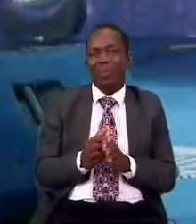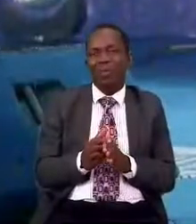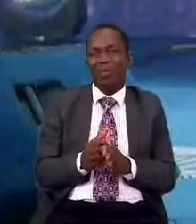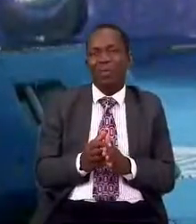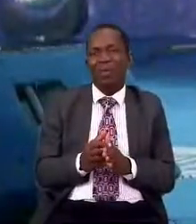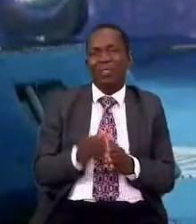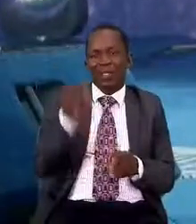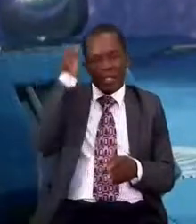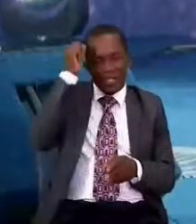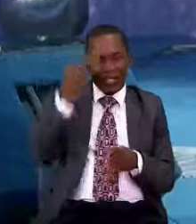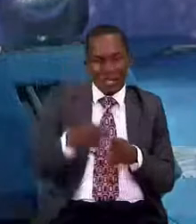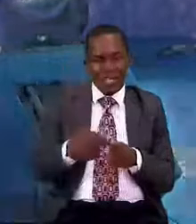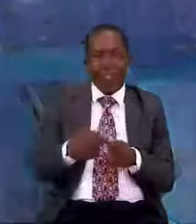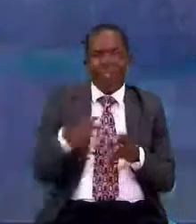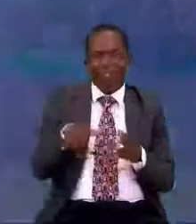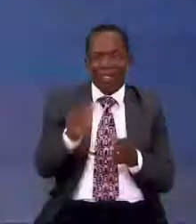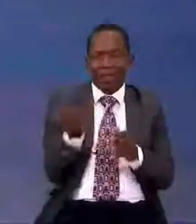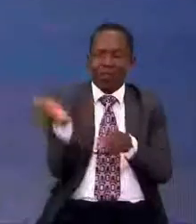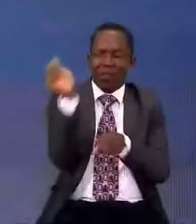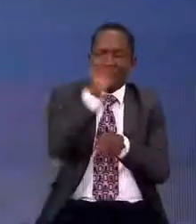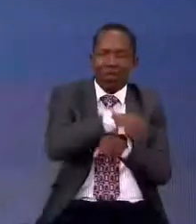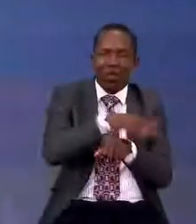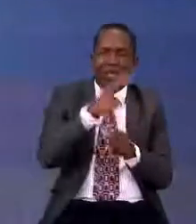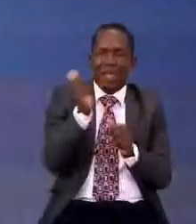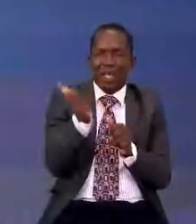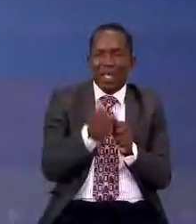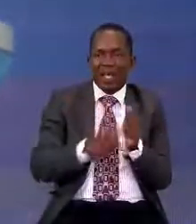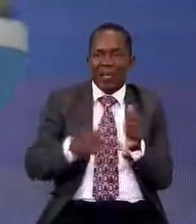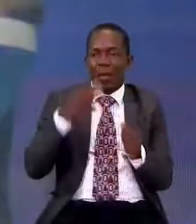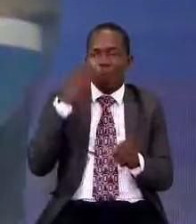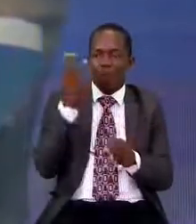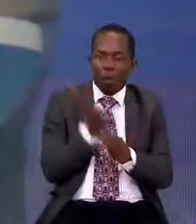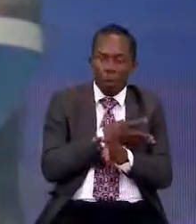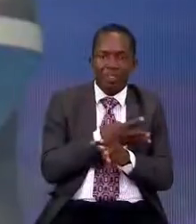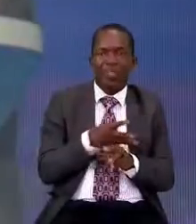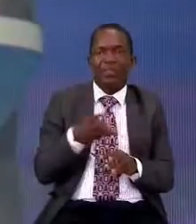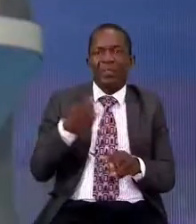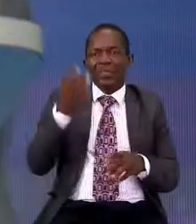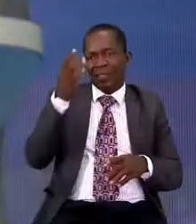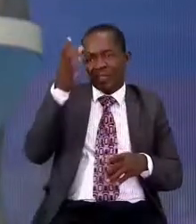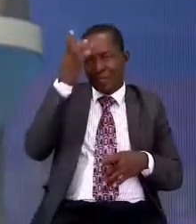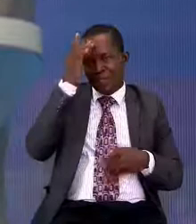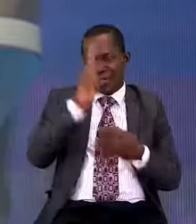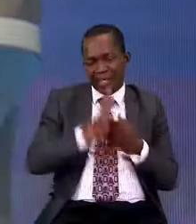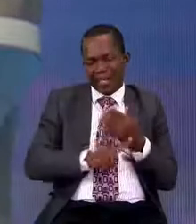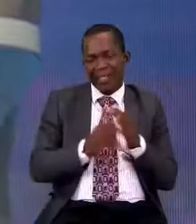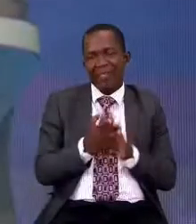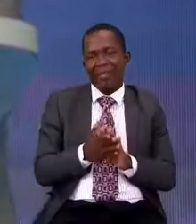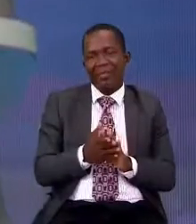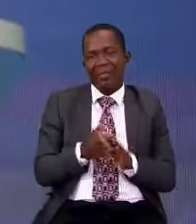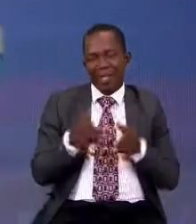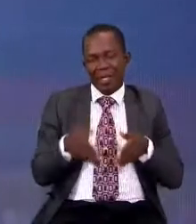les pires des maladies. Laissez-moi vous montrer deux personnes qui ont